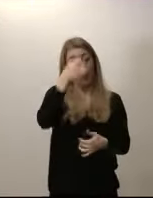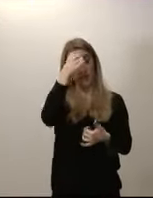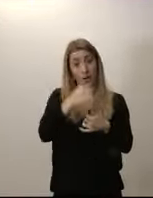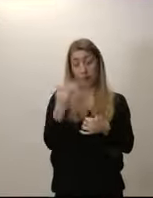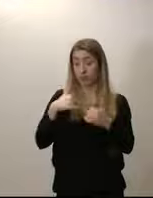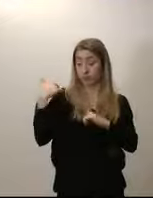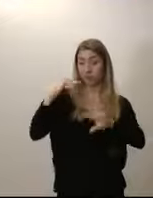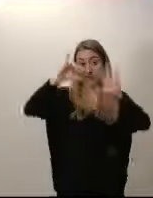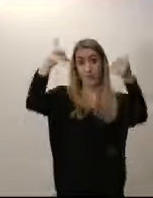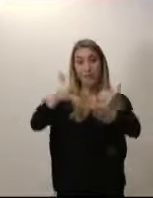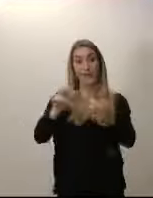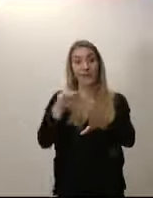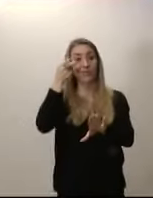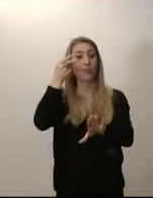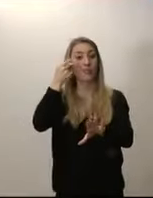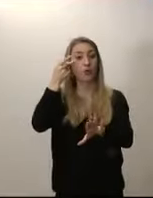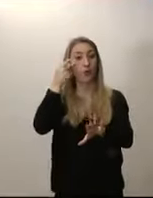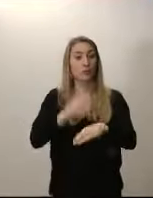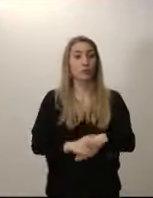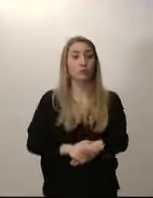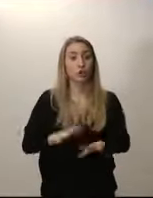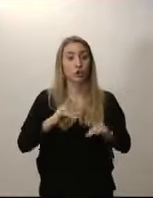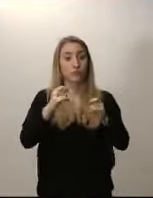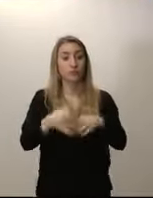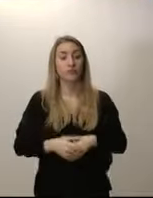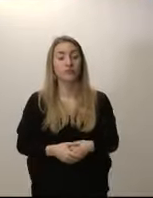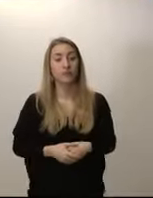concours national des villes pour l'innovation culturelle.